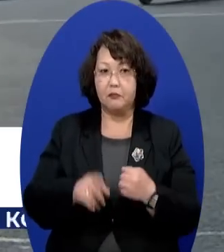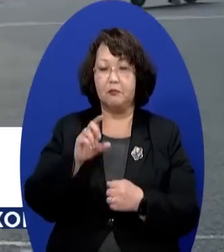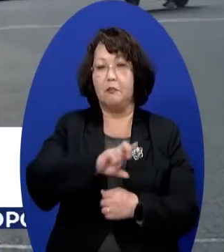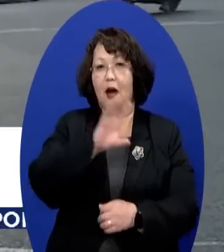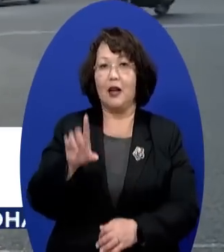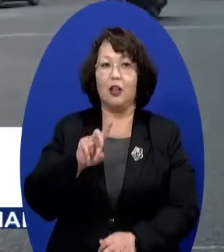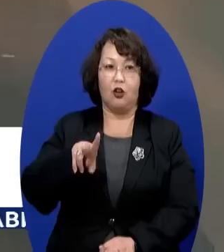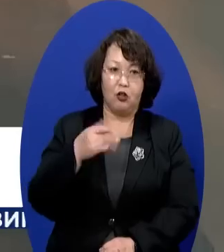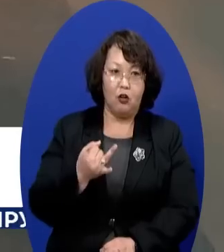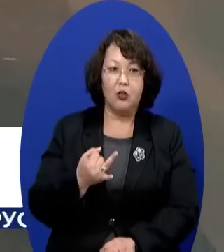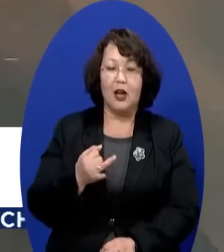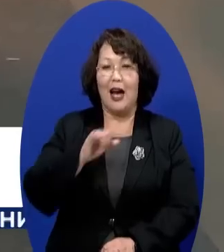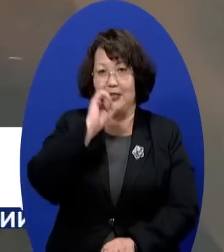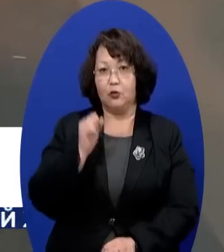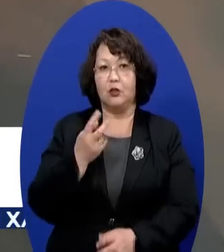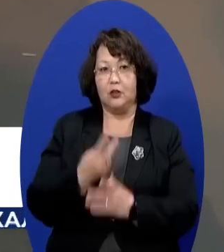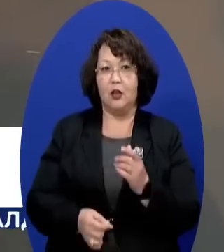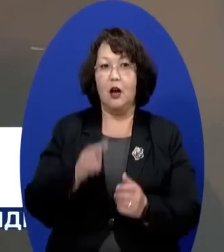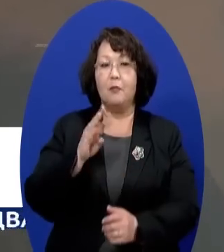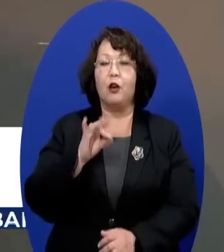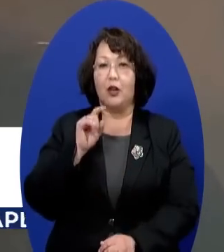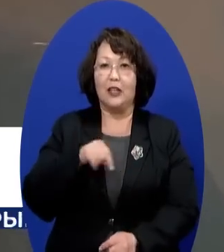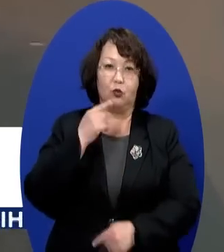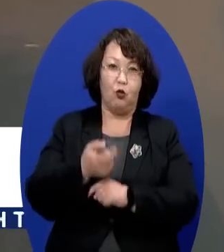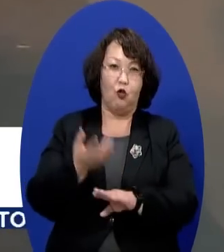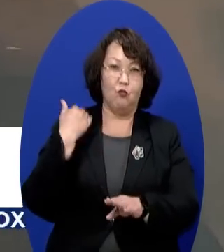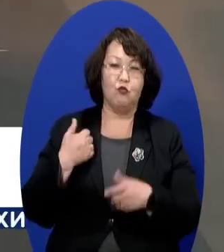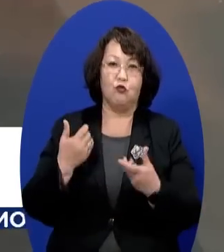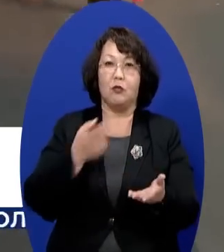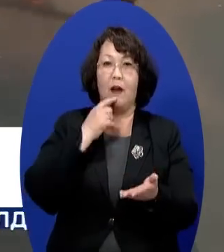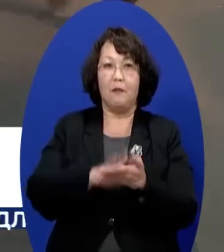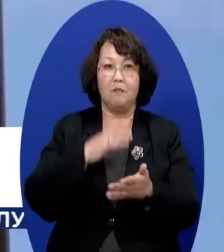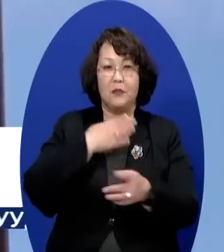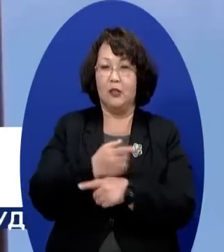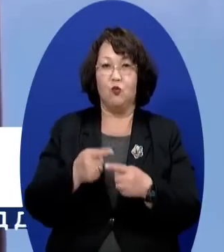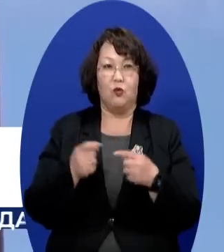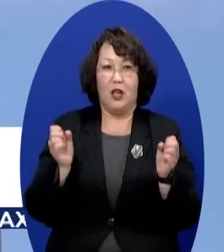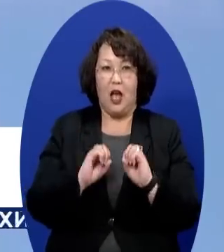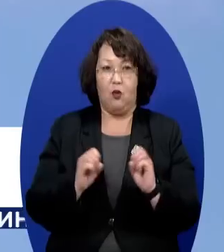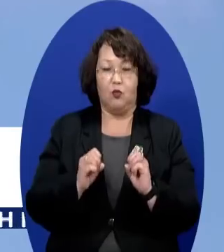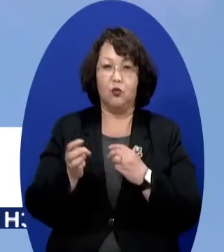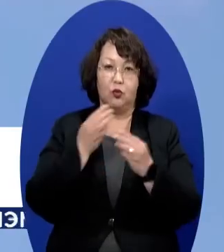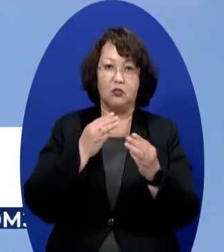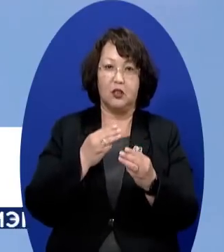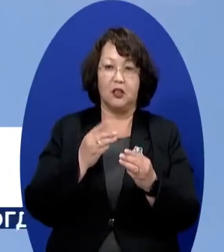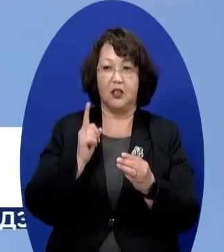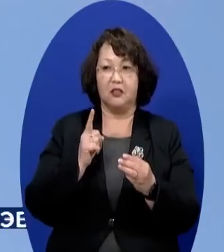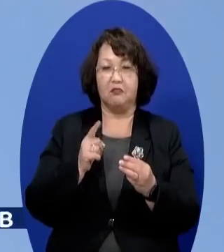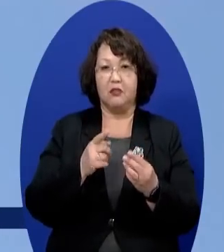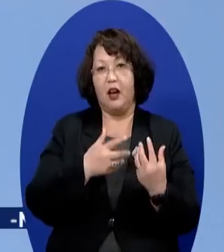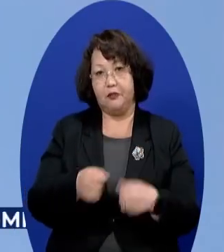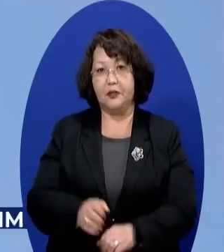экологийн асуудал дээр давцдаг юм байна. Гэхдээ Макрон энэ тухайд өмнө өгсөн амлалтуудаа биелүүлээгүй гэдэг шүмжлэлд мөн өртдөг байна.